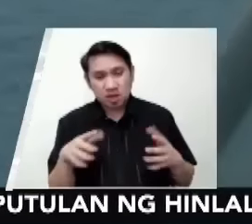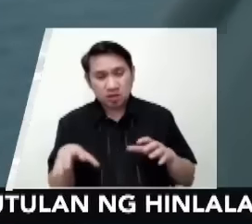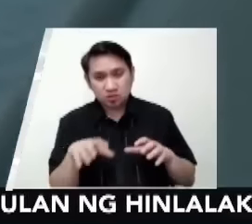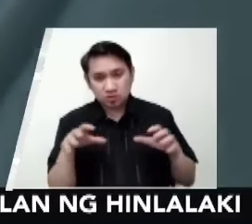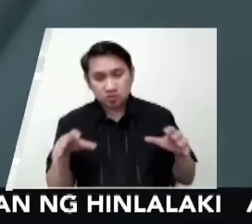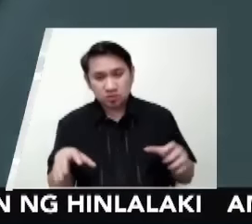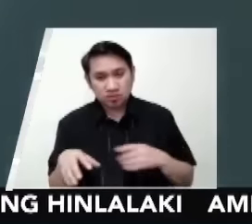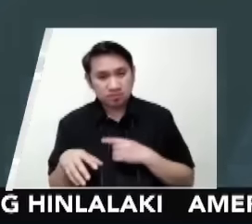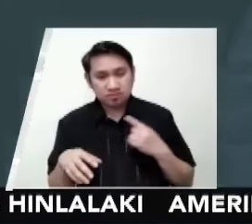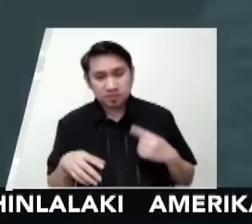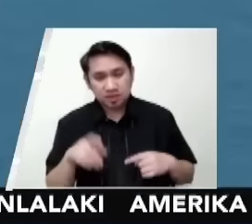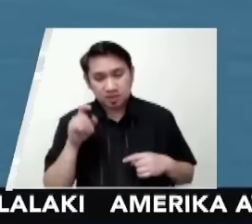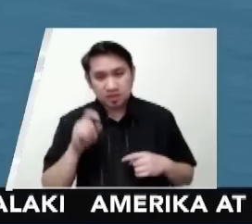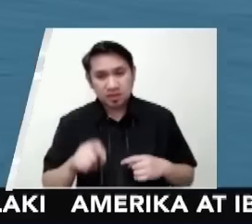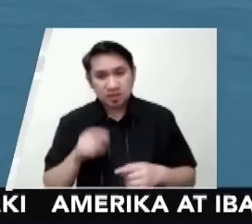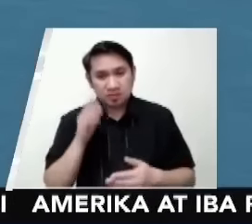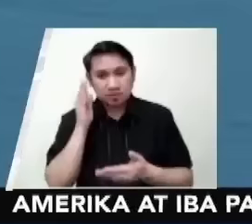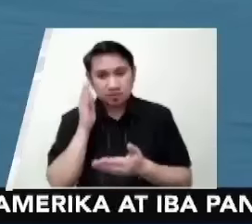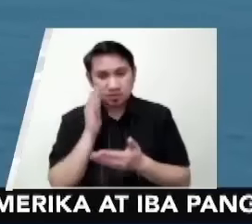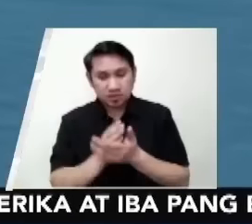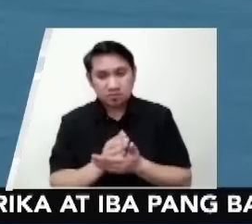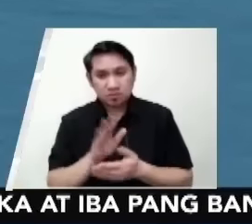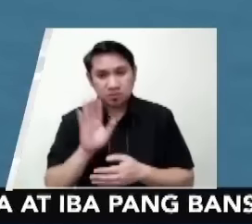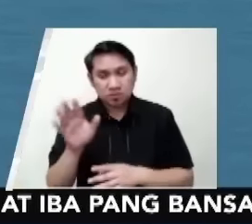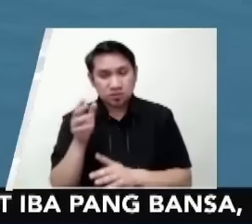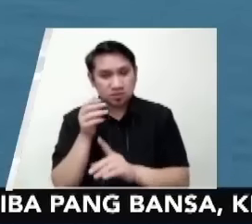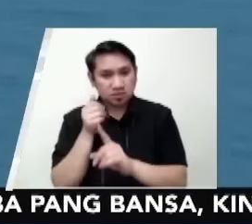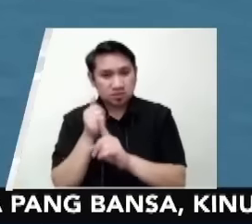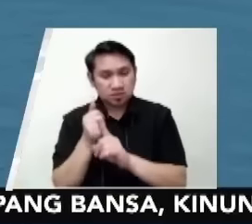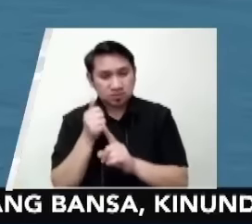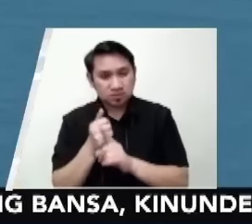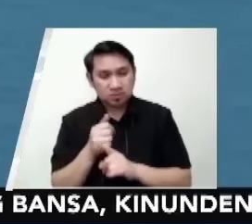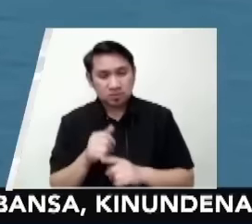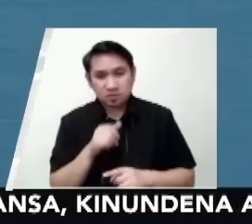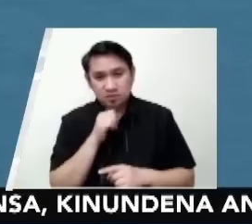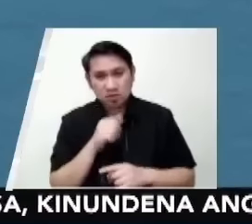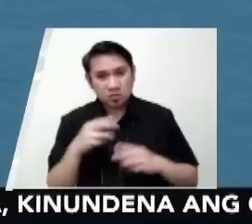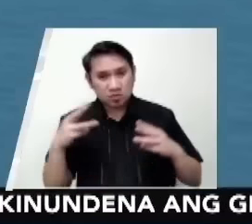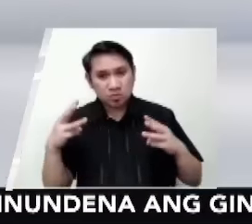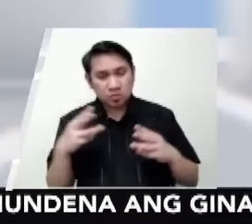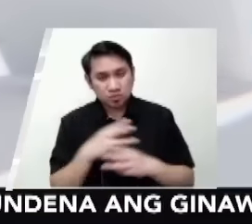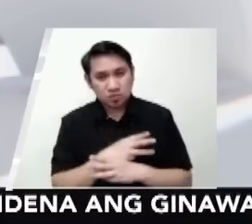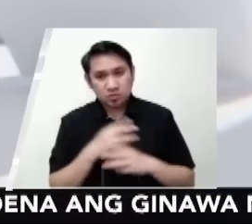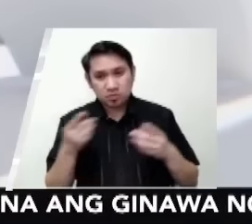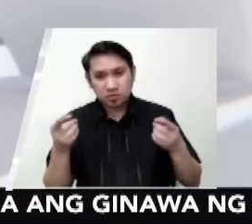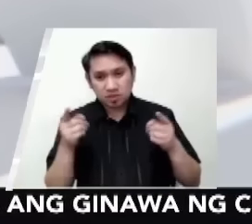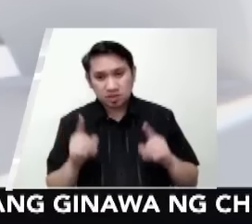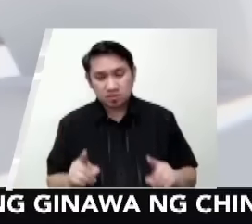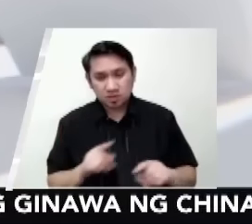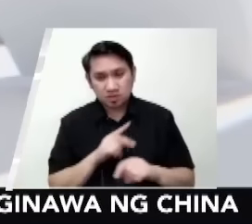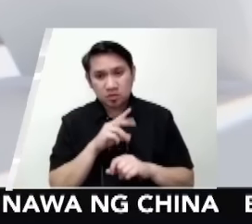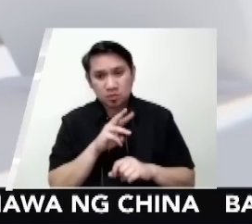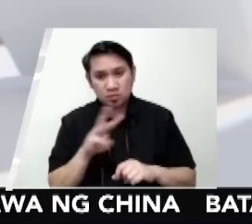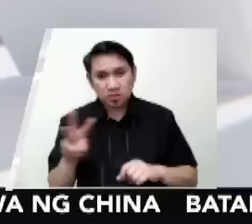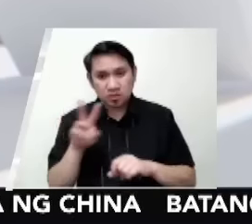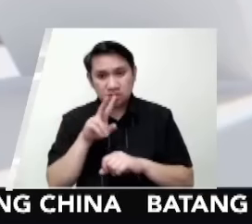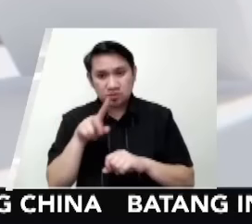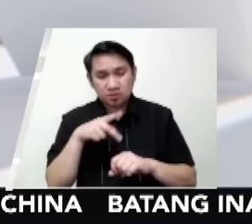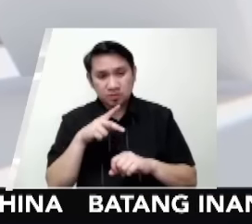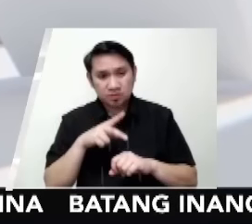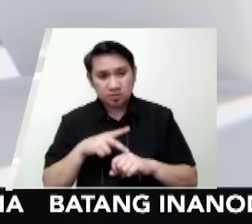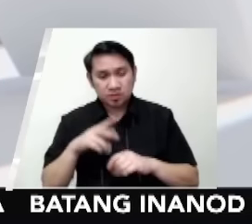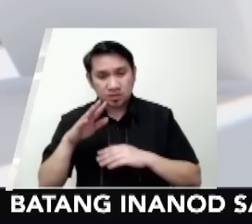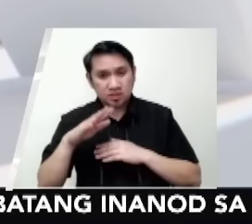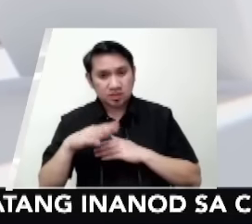pigilan nila ang kanilang sarili para hindi na mapalala ang tensyon sa West Philippine Sea. Sa isang statement, kinundena ni Defense